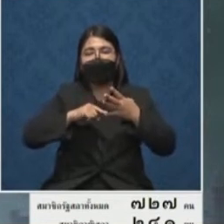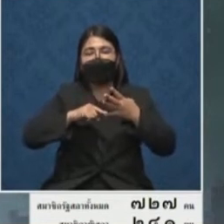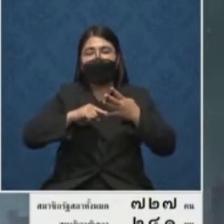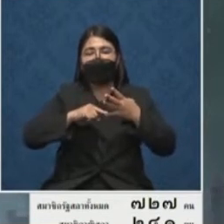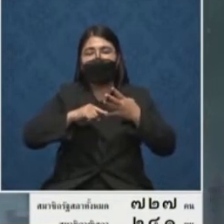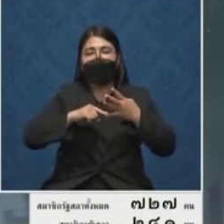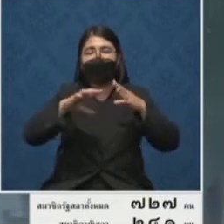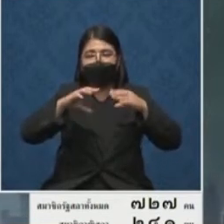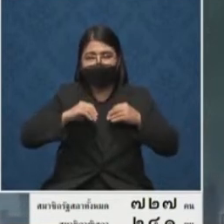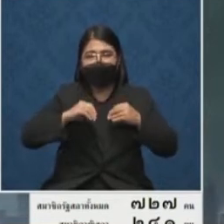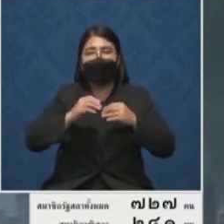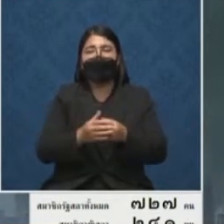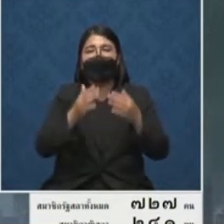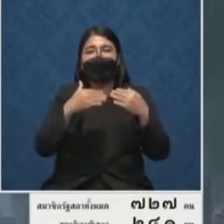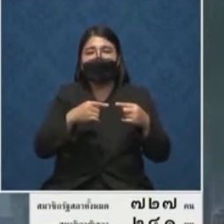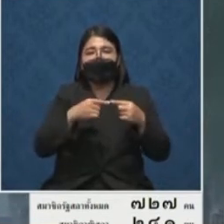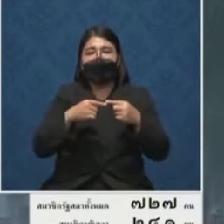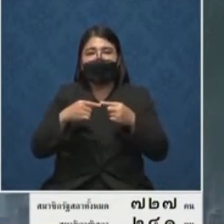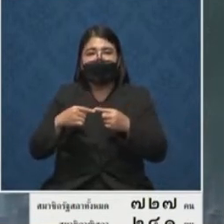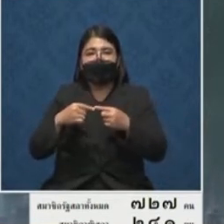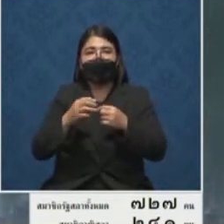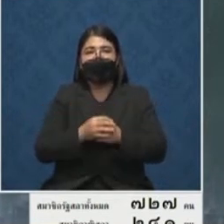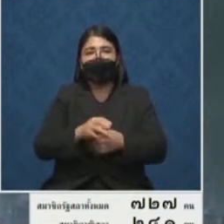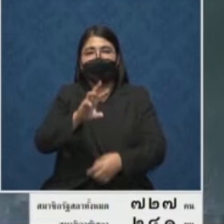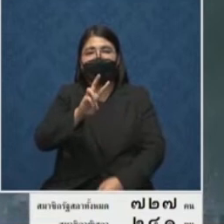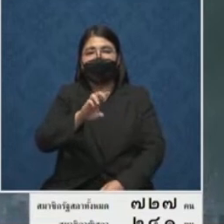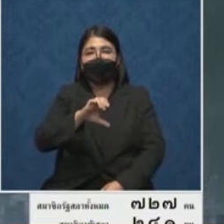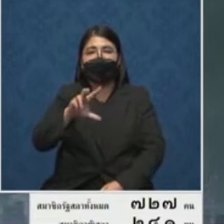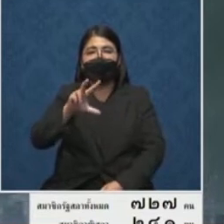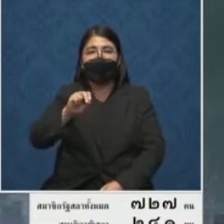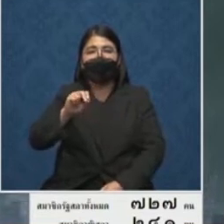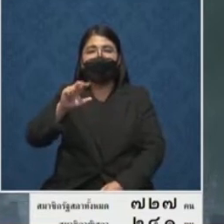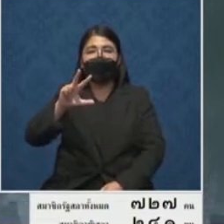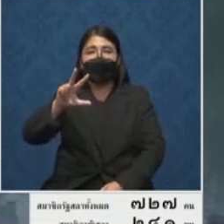3รับหลักการ4รับหลักการ